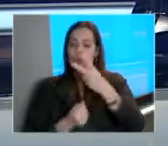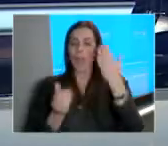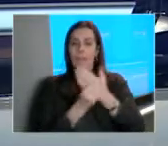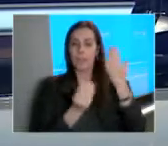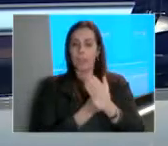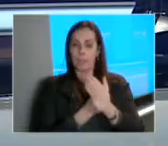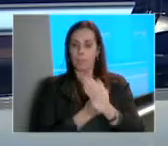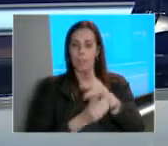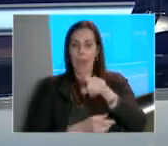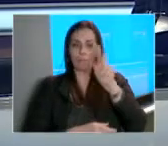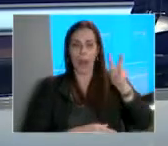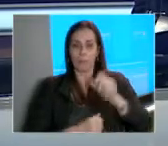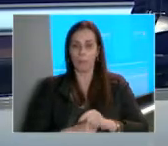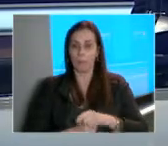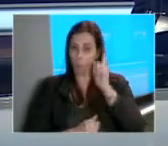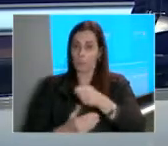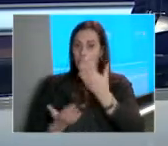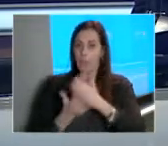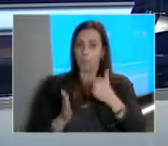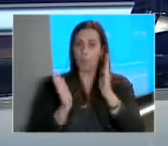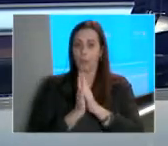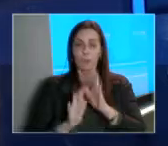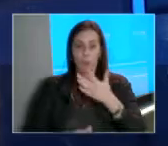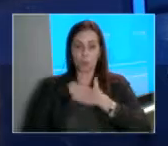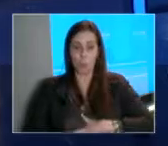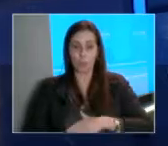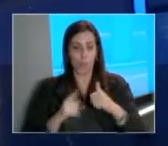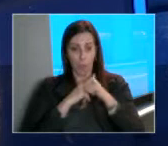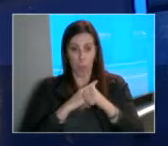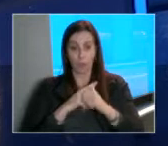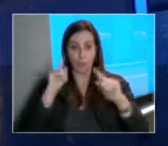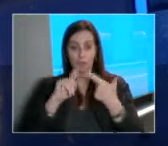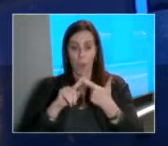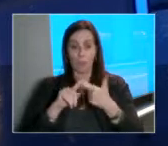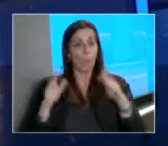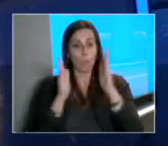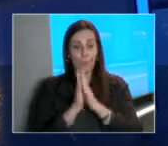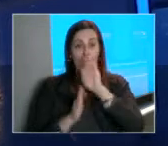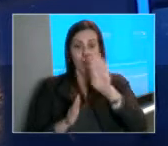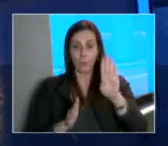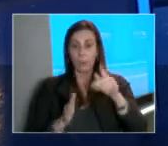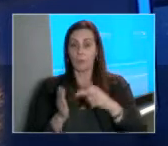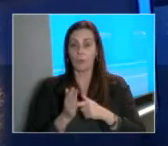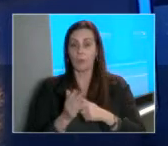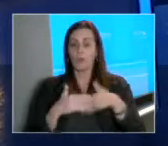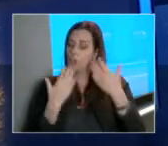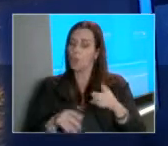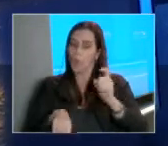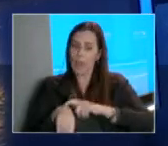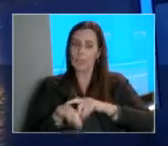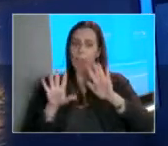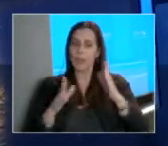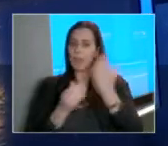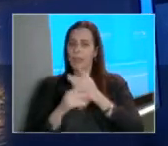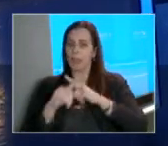תיקים לחלוטין, 1,000 ו-2,000. הוא צריך להוכיח למה הוא מבקש. זה מה שהוא רוצה, אחד. שתיים, הוא מבקש deferment, שיתנו לו זמן